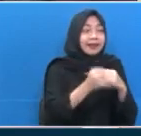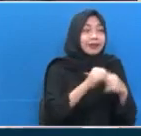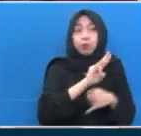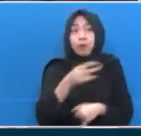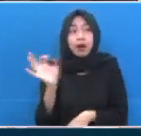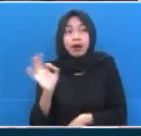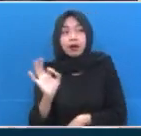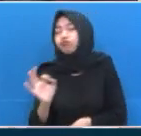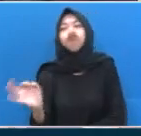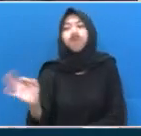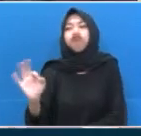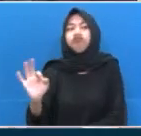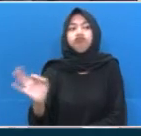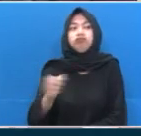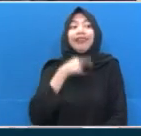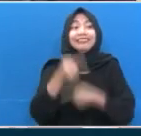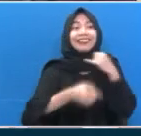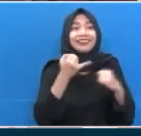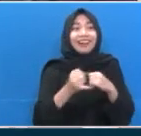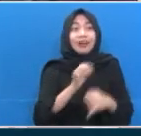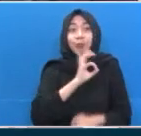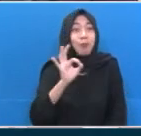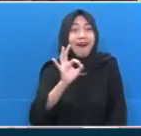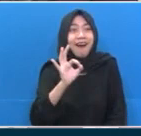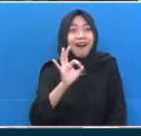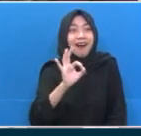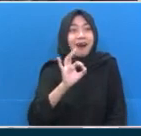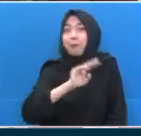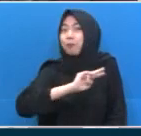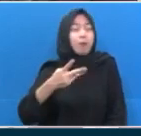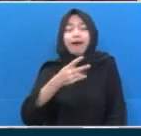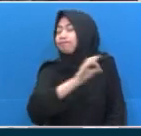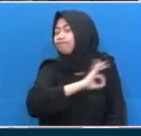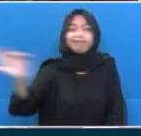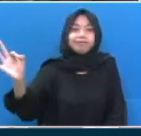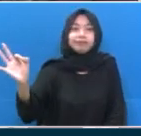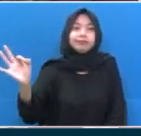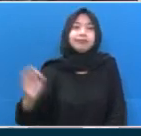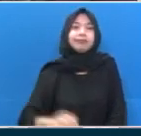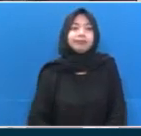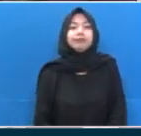tidak bertambah tidak akan berubah tidak akan berubah